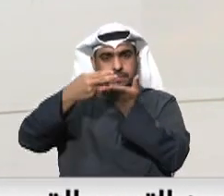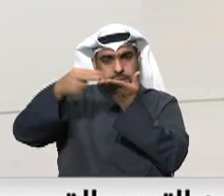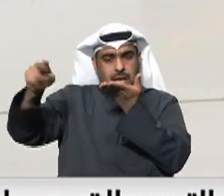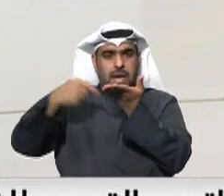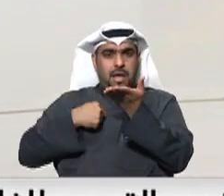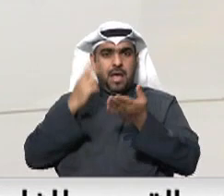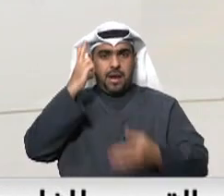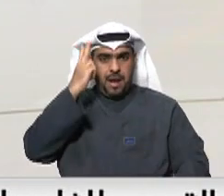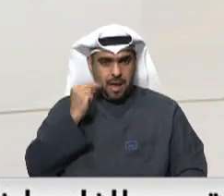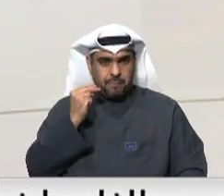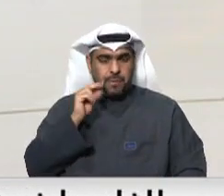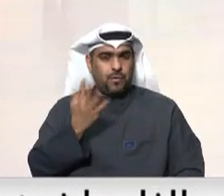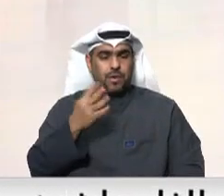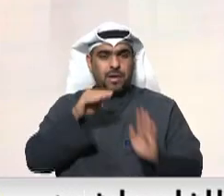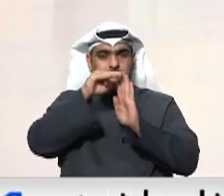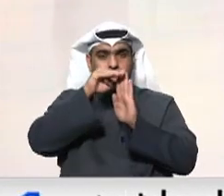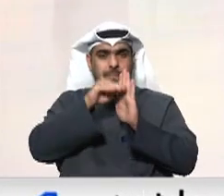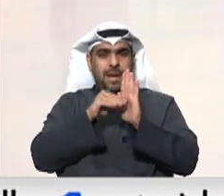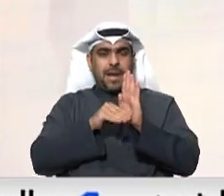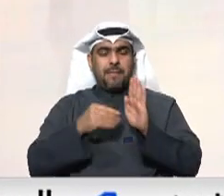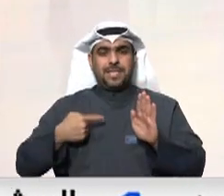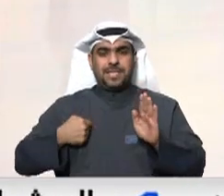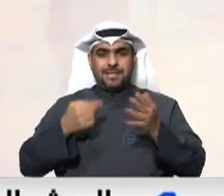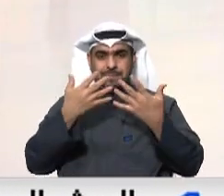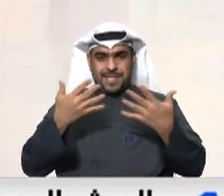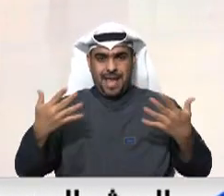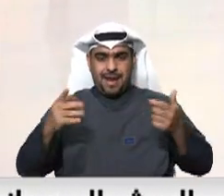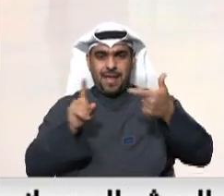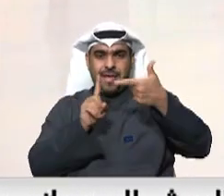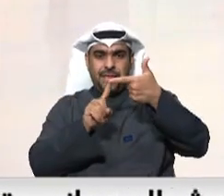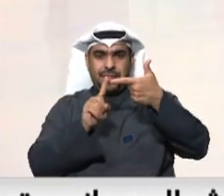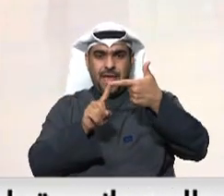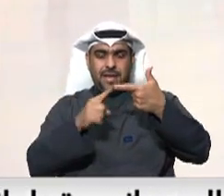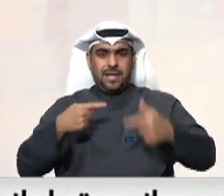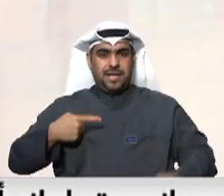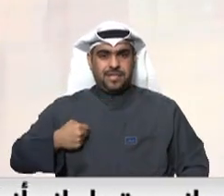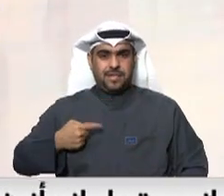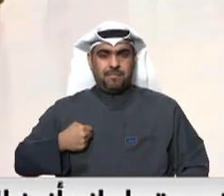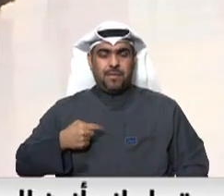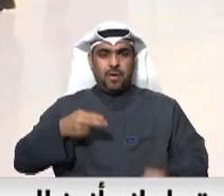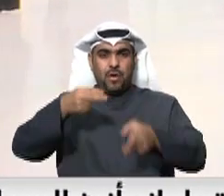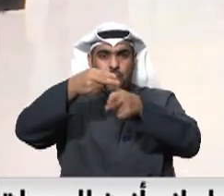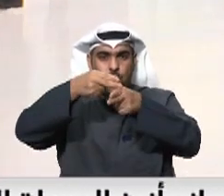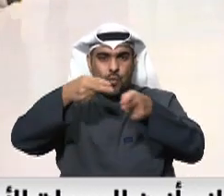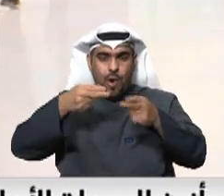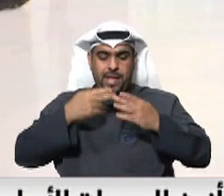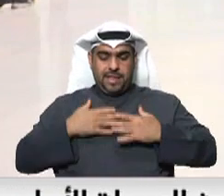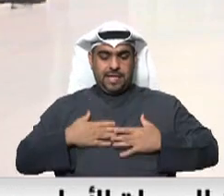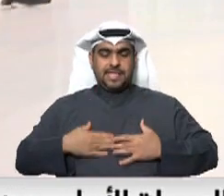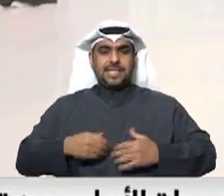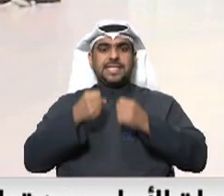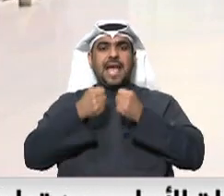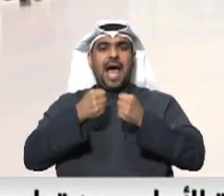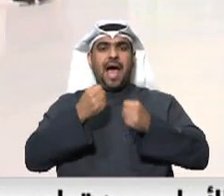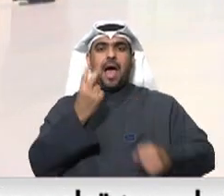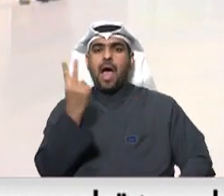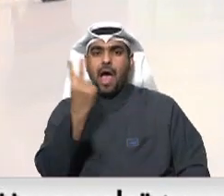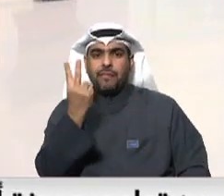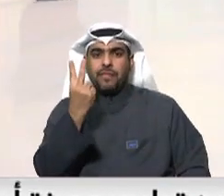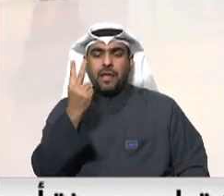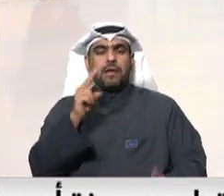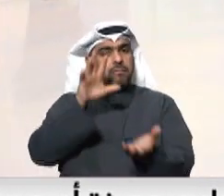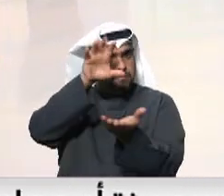طريق موقع سهل وكويت صحه الهدف الاول هو توفير افضل الخدمات وامن الخدمات لمرضانا